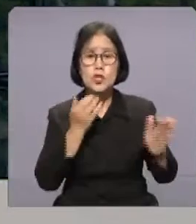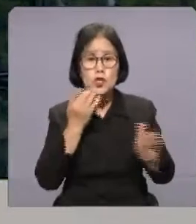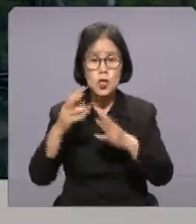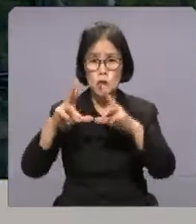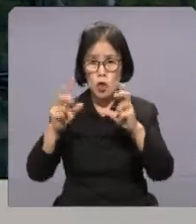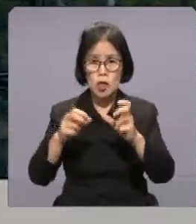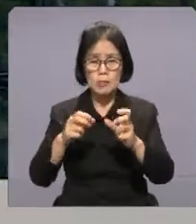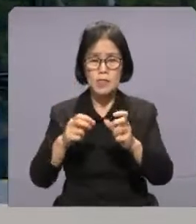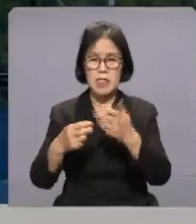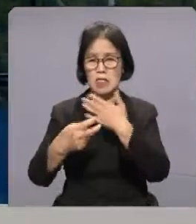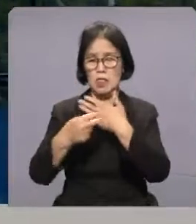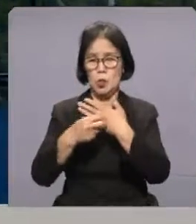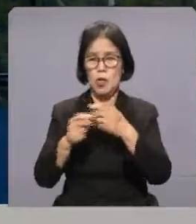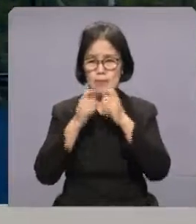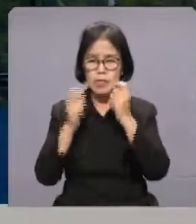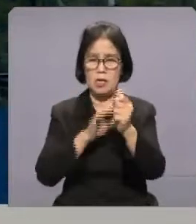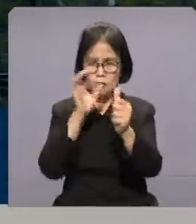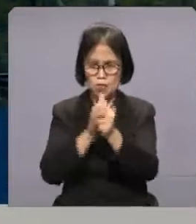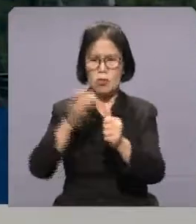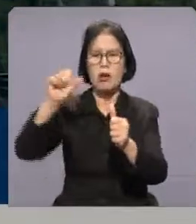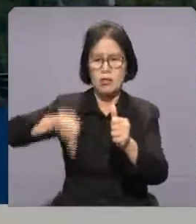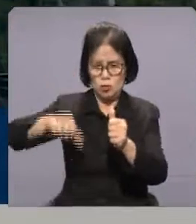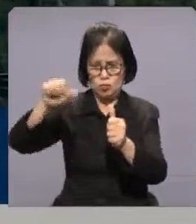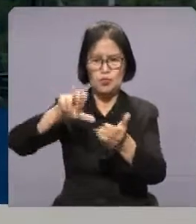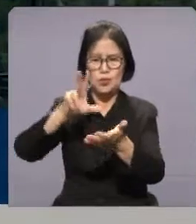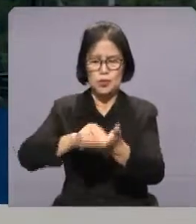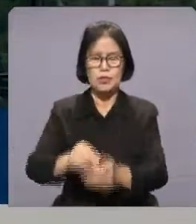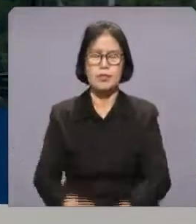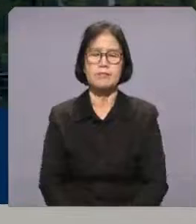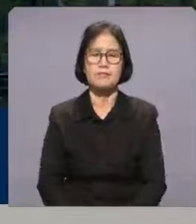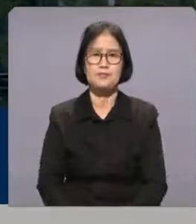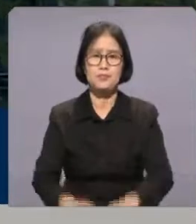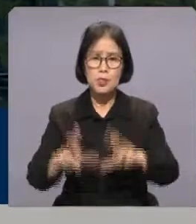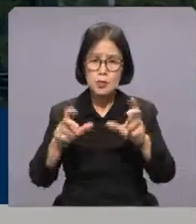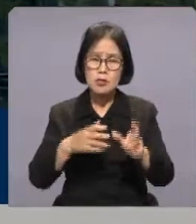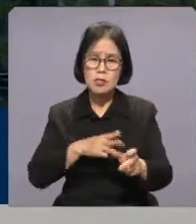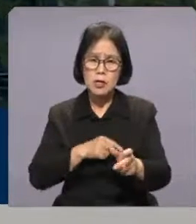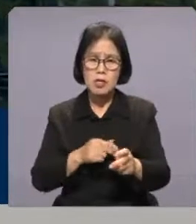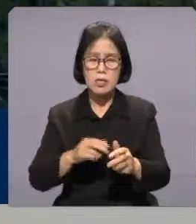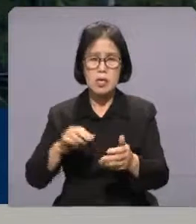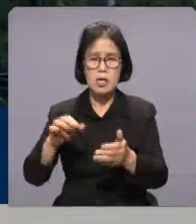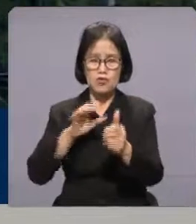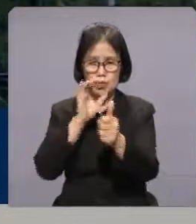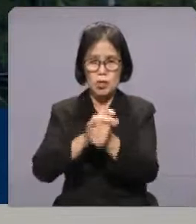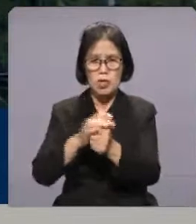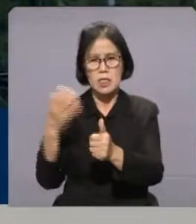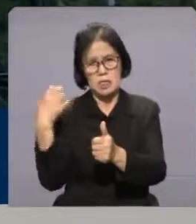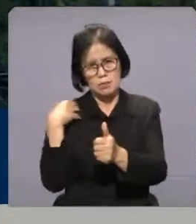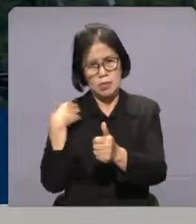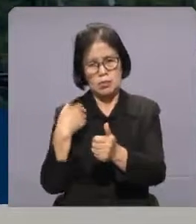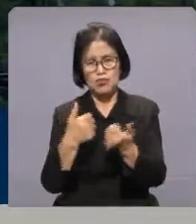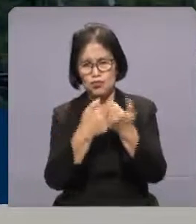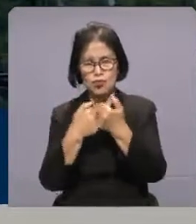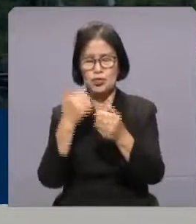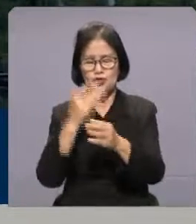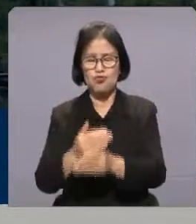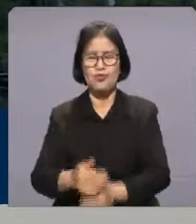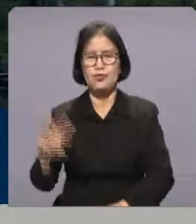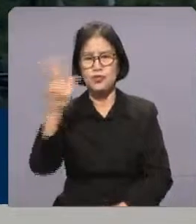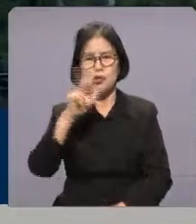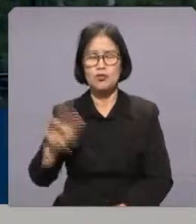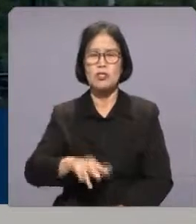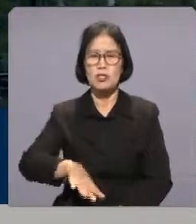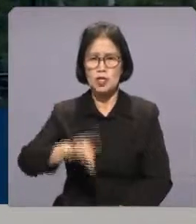경기도 성남시 의료원의 민간위탁 여부가 논란입니다 성남시 의회가 위탁을 의무화하는 조례를 논의 중인데 전국에서